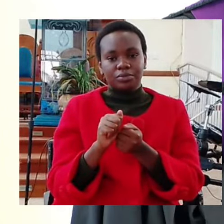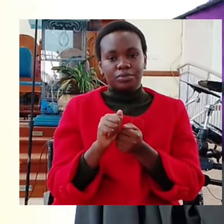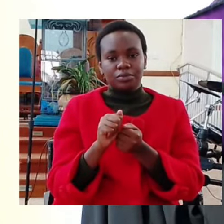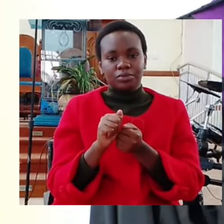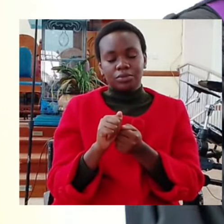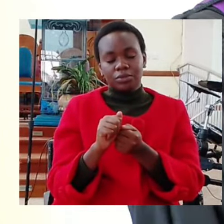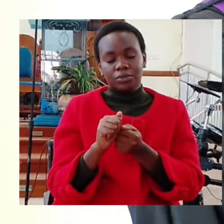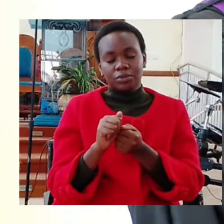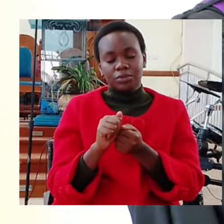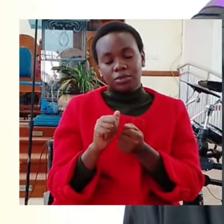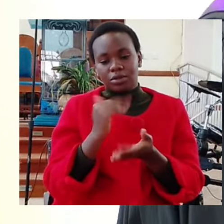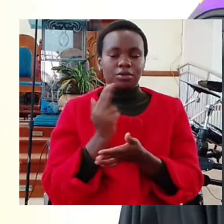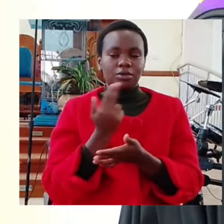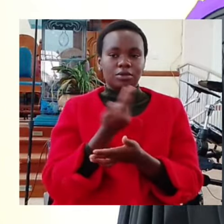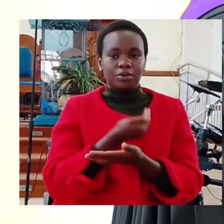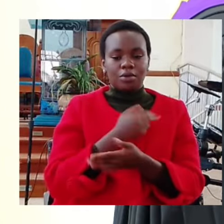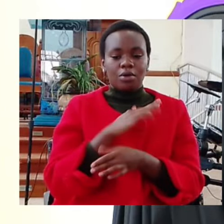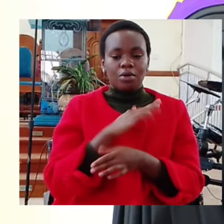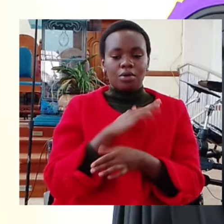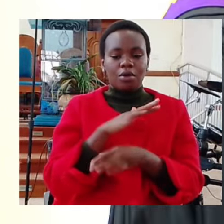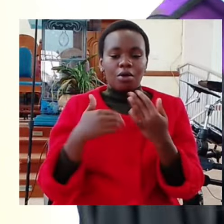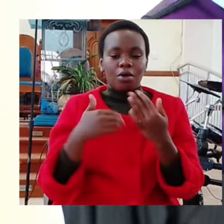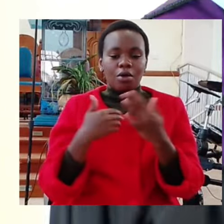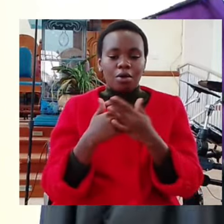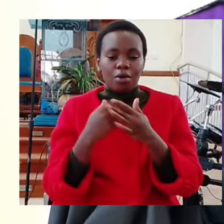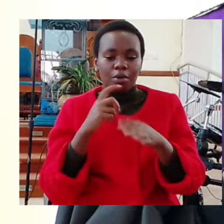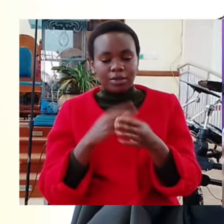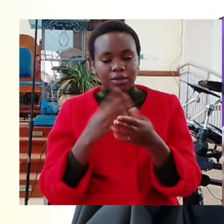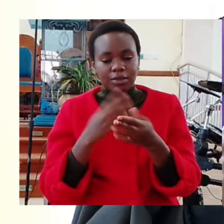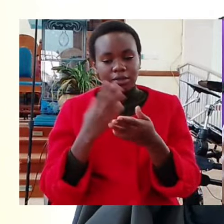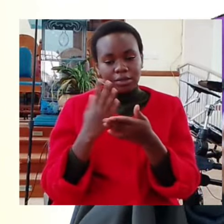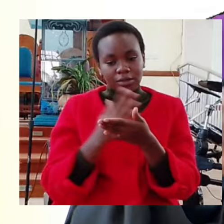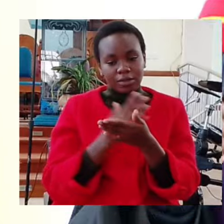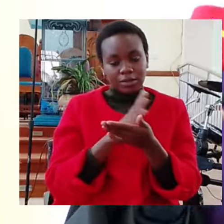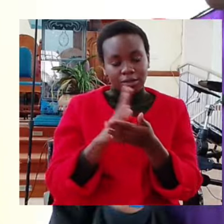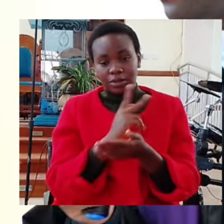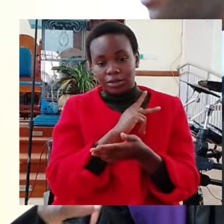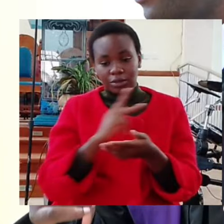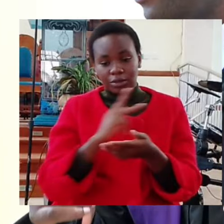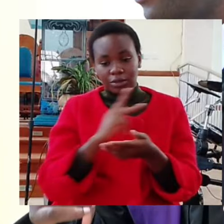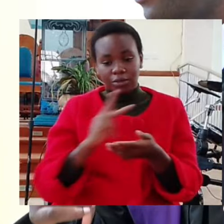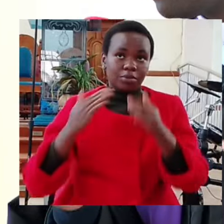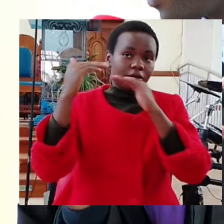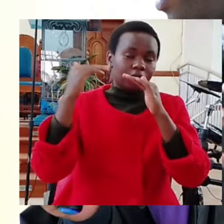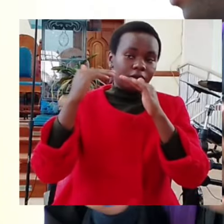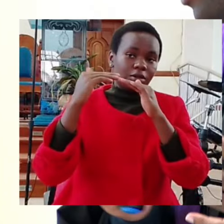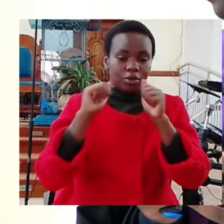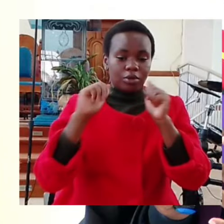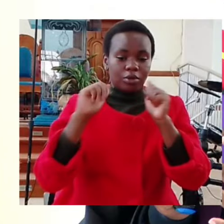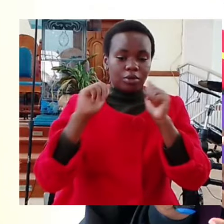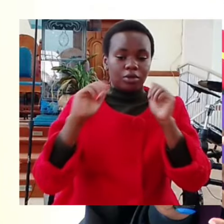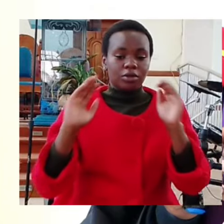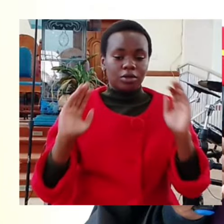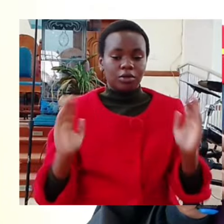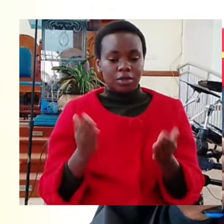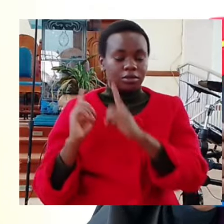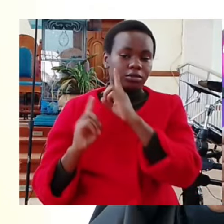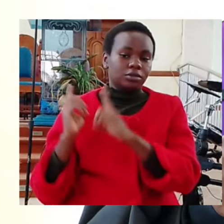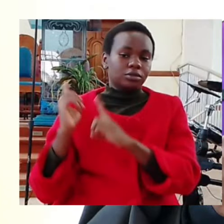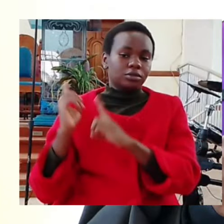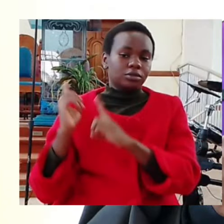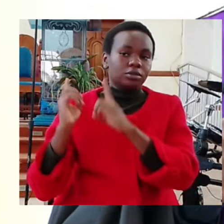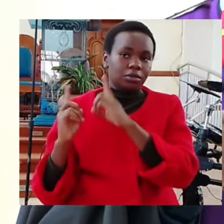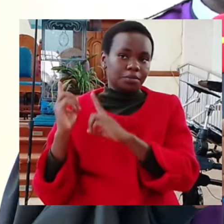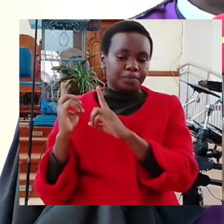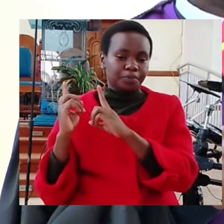us. Ate idhuothe netukaga ya odha maki wa igoro. Todo netuwa manererie. Roge doine. Mwini